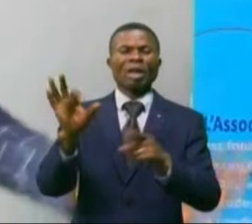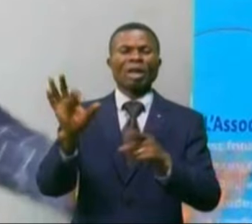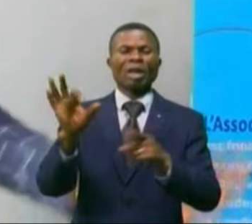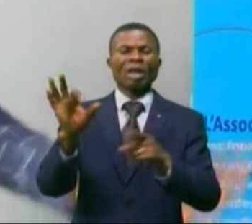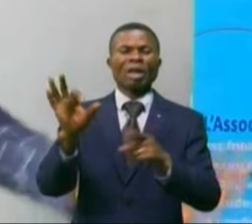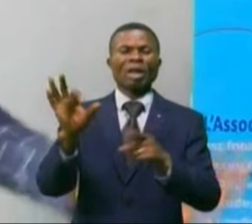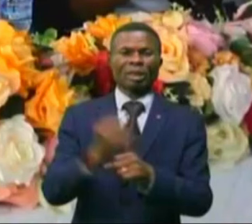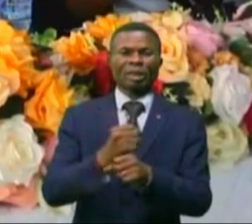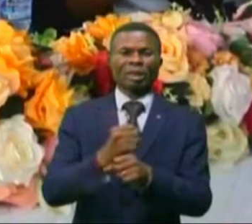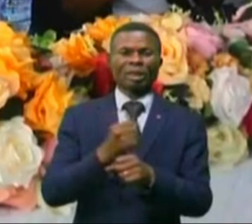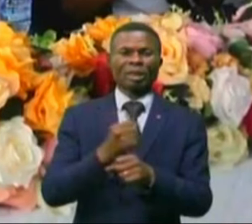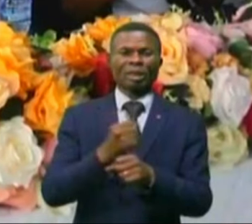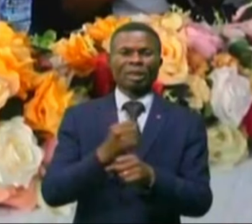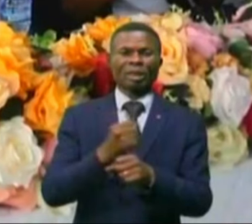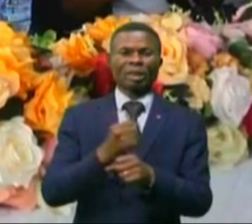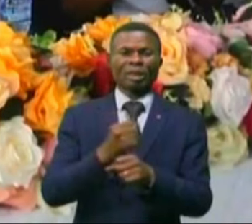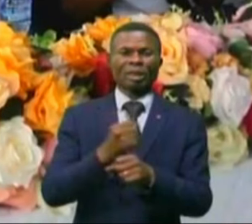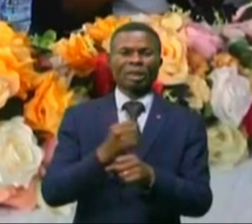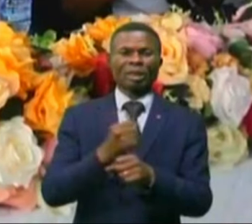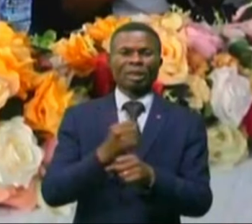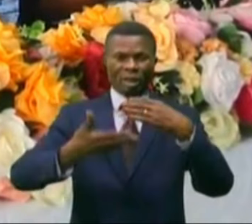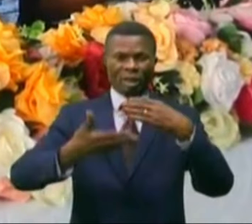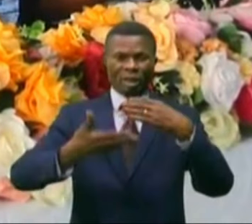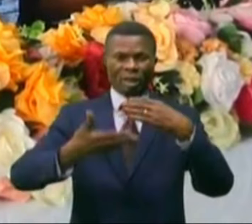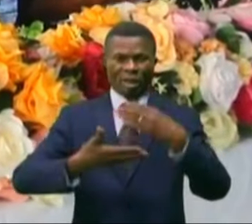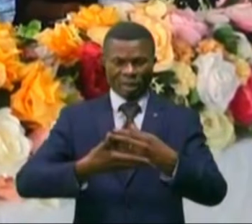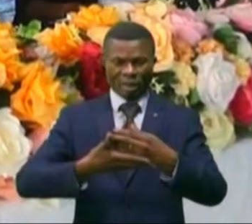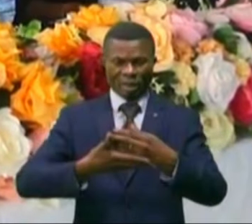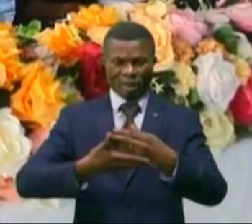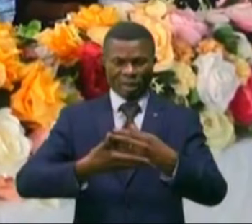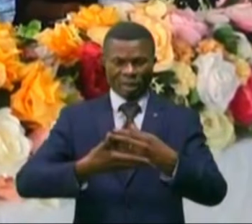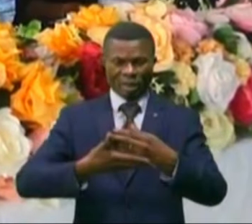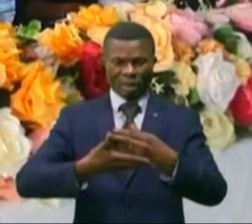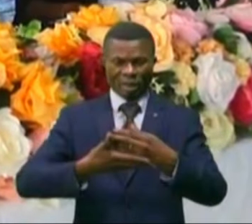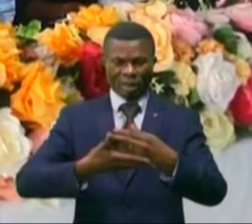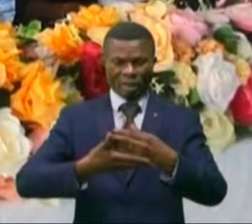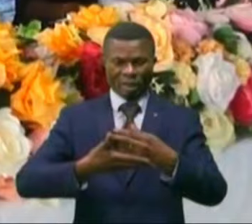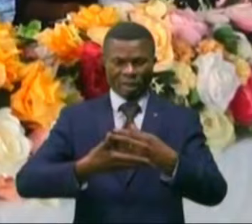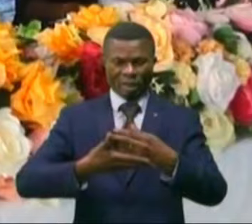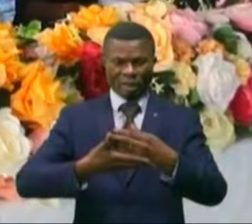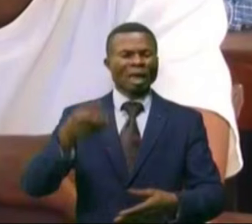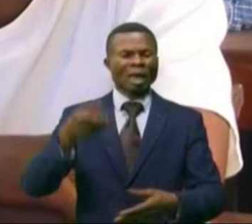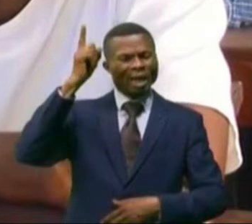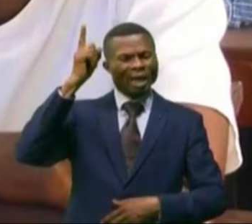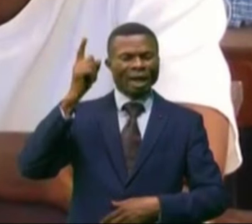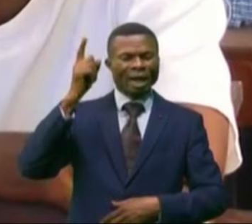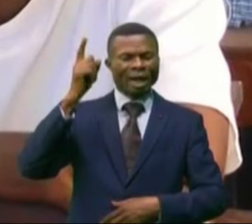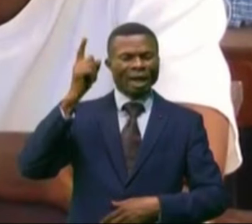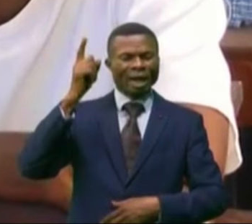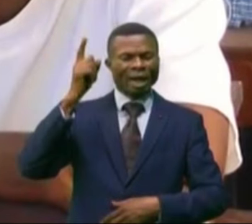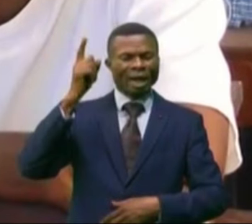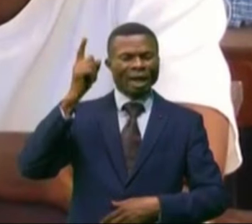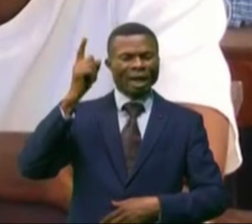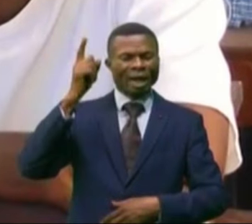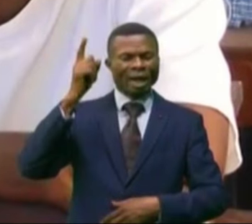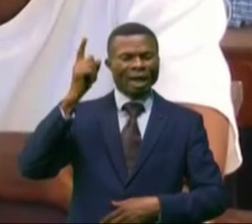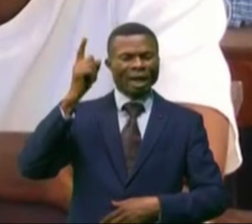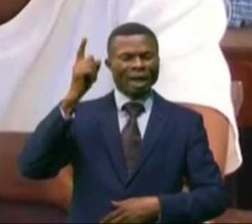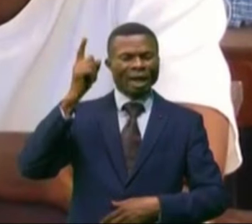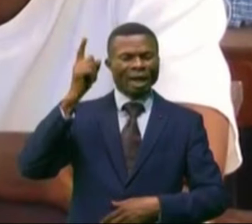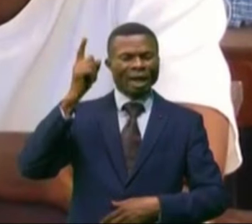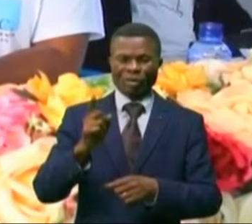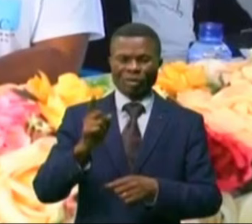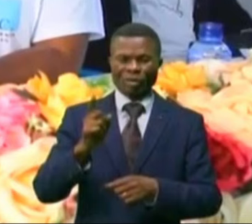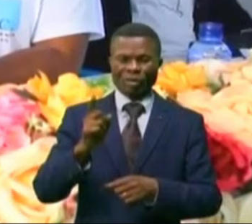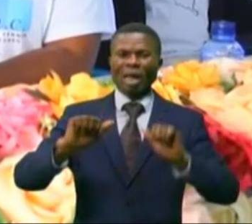profession d'architecture, presque méconnue du grand public et évitée par des femmes à cause de l'ignorance. L'Association des femmes architectes du